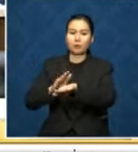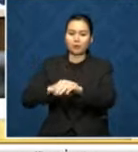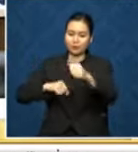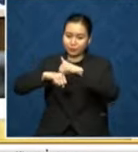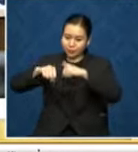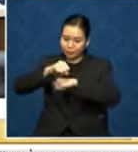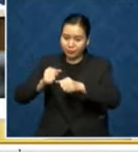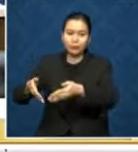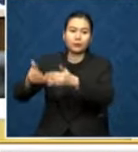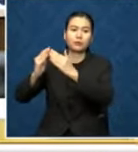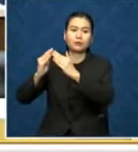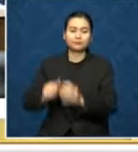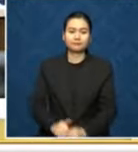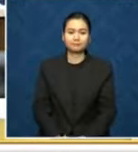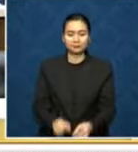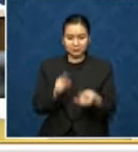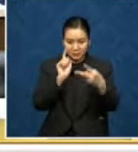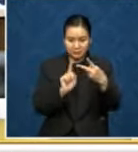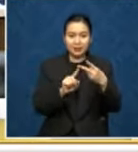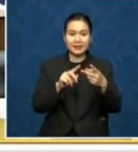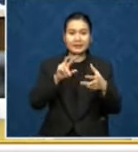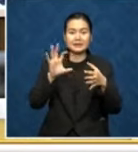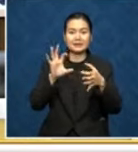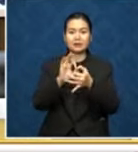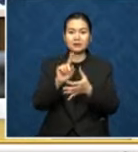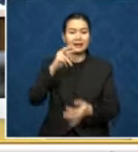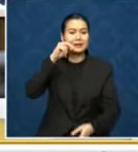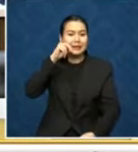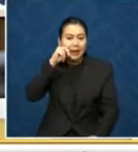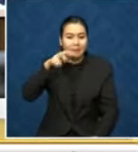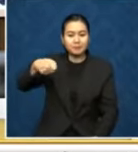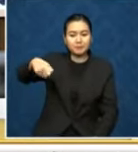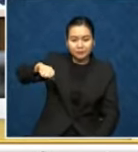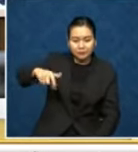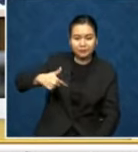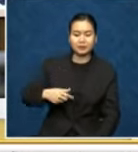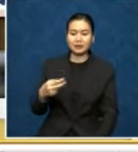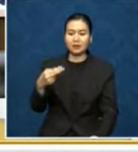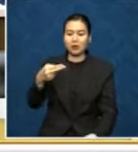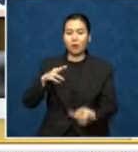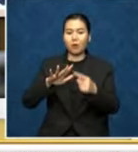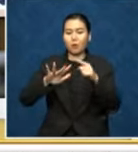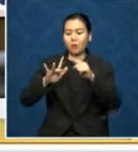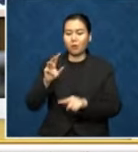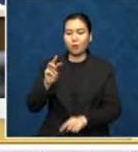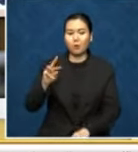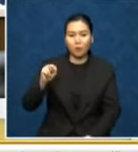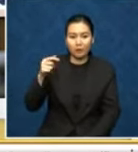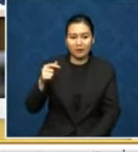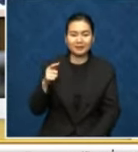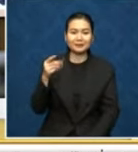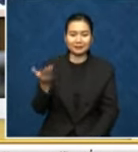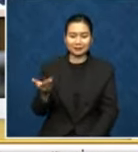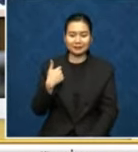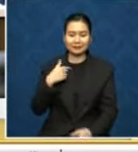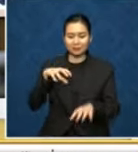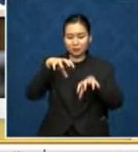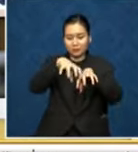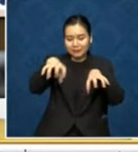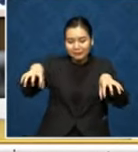นะครับเรื่องที่2ประปาภูมิภาคครับได้รับเรื่องร้องเรียนมาจากเทศบาลตำบลห้วยแถลงเทศบาลตำบลหินดาดนะครับเทศบาลตำบลจักร